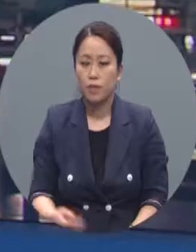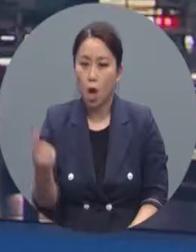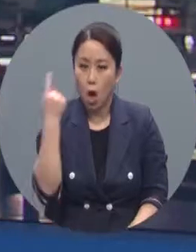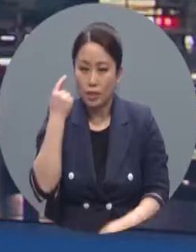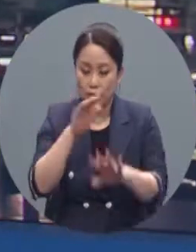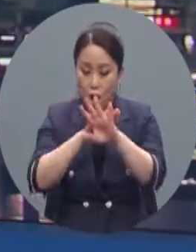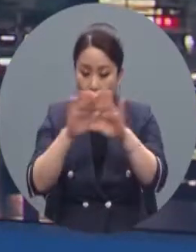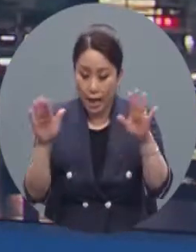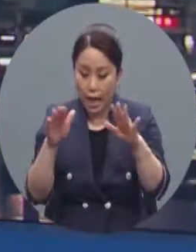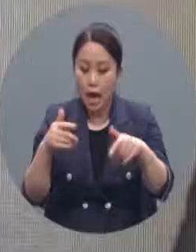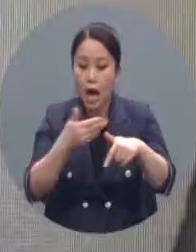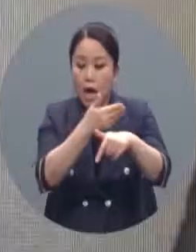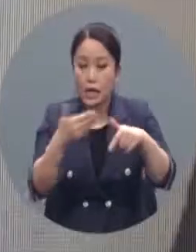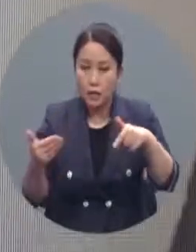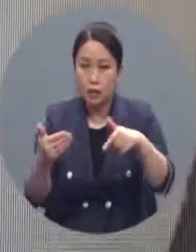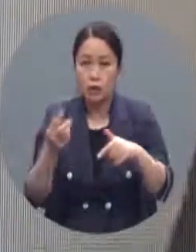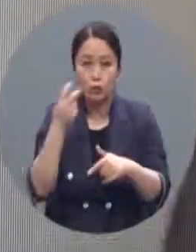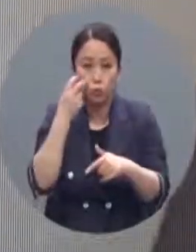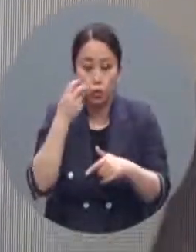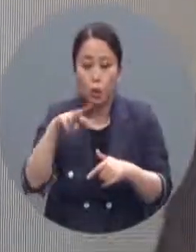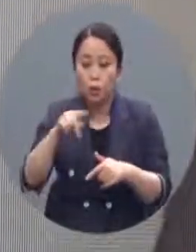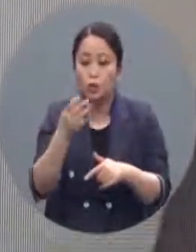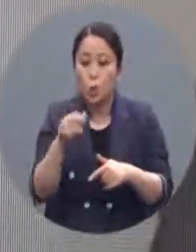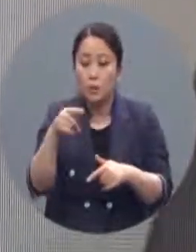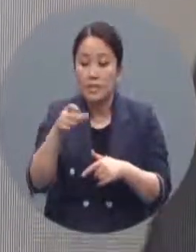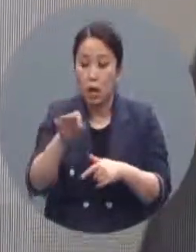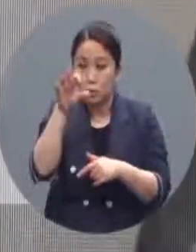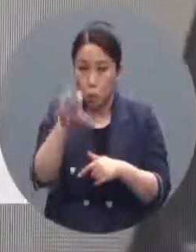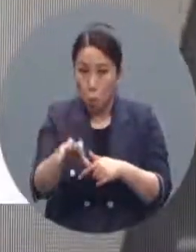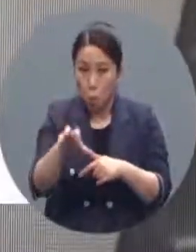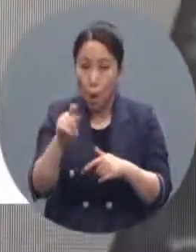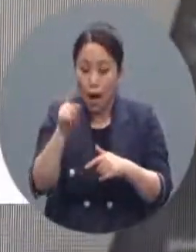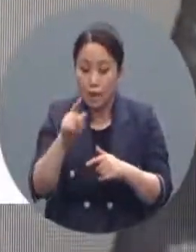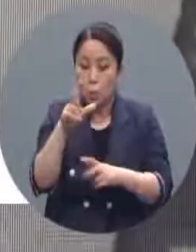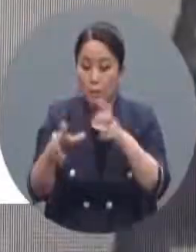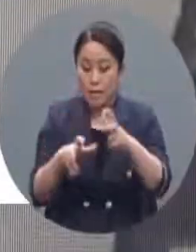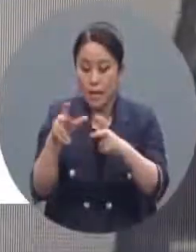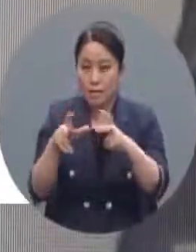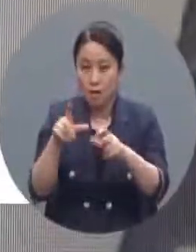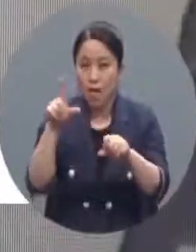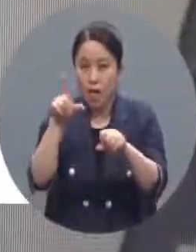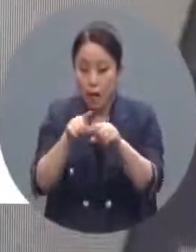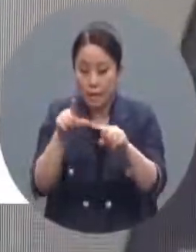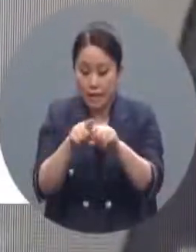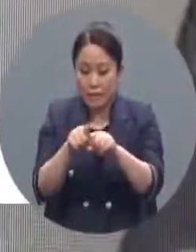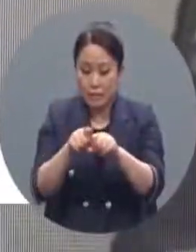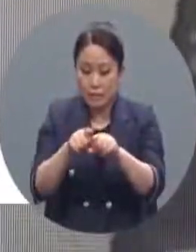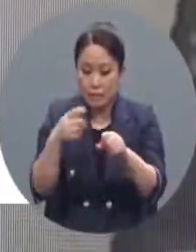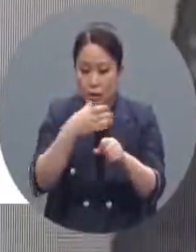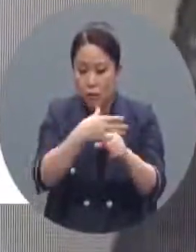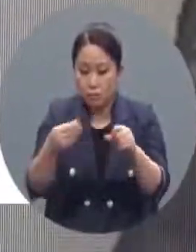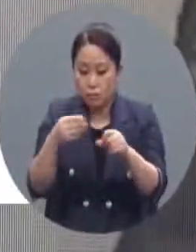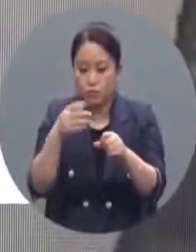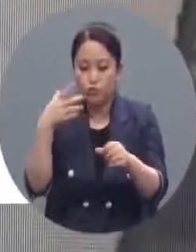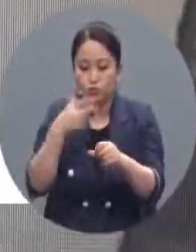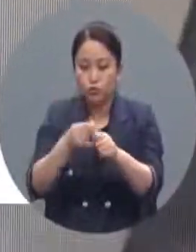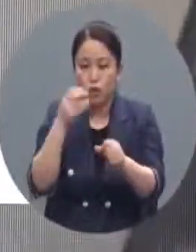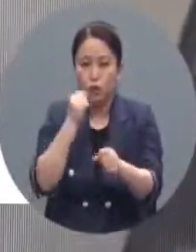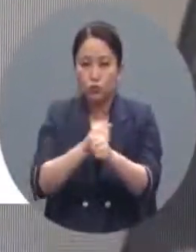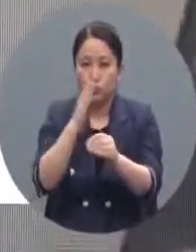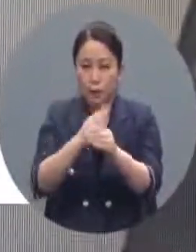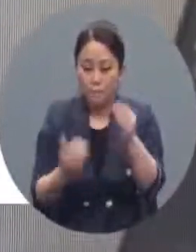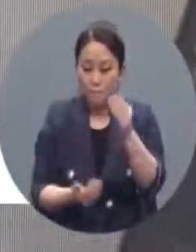어제 낮 강서구 송정동의 한 공장에서 LP가스 충전 중 발생한 탱크로리 폭발 사고와 관련해